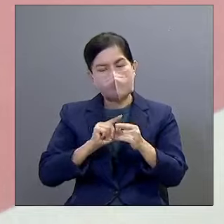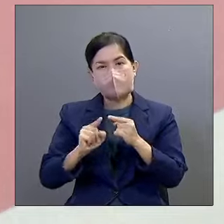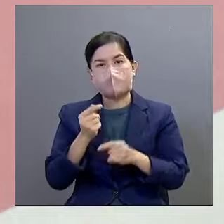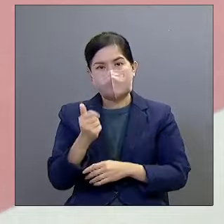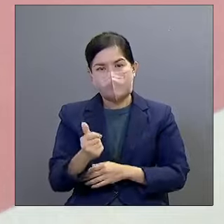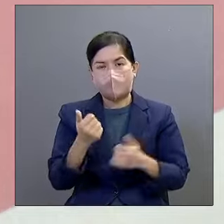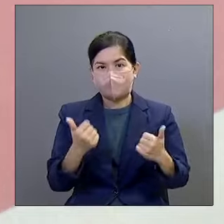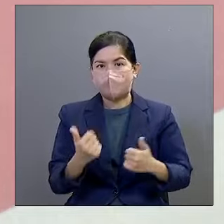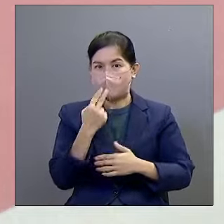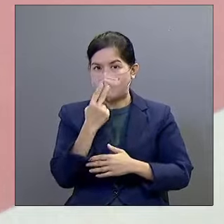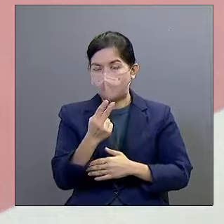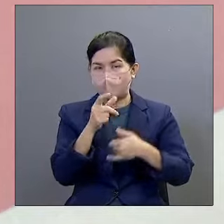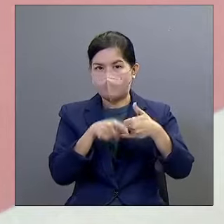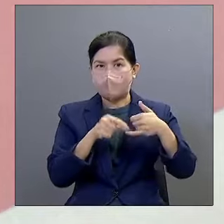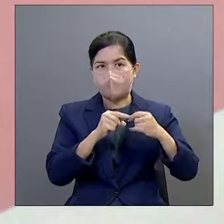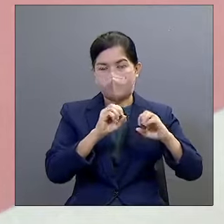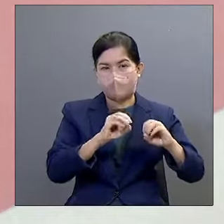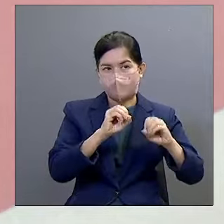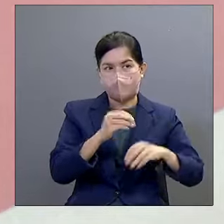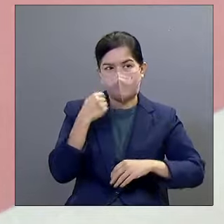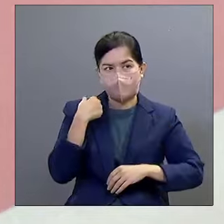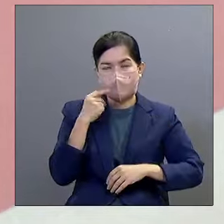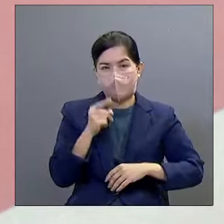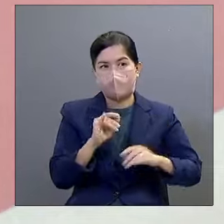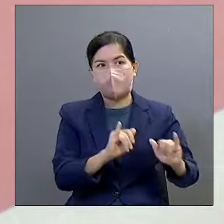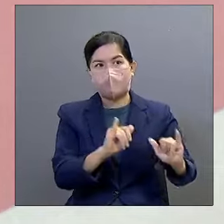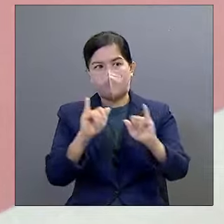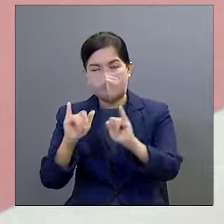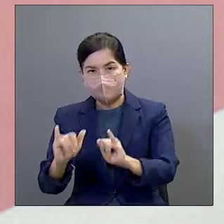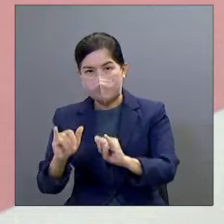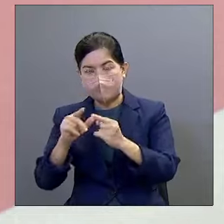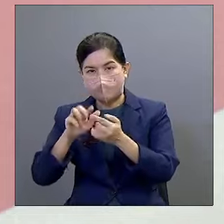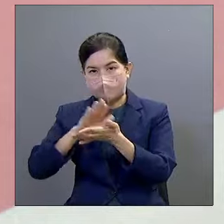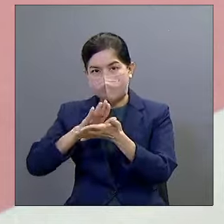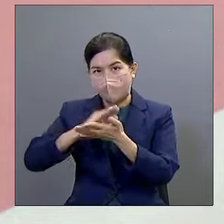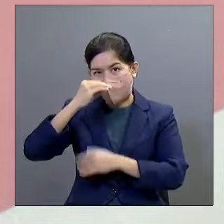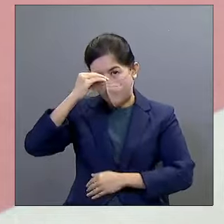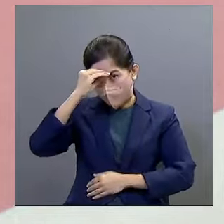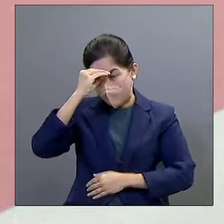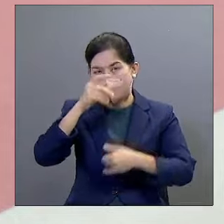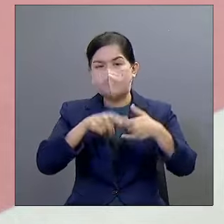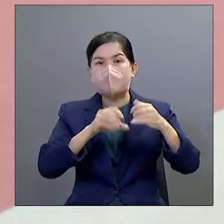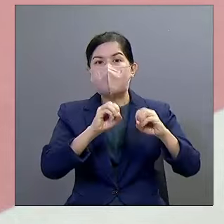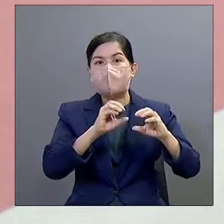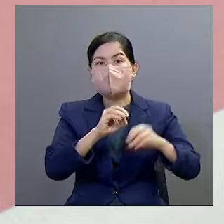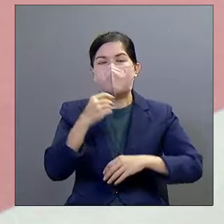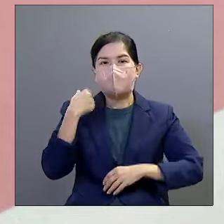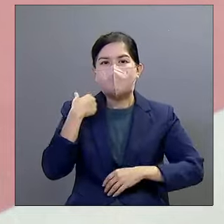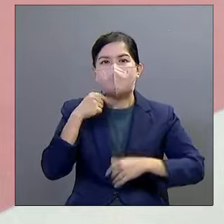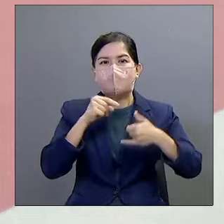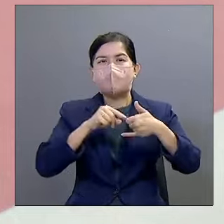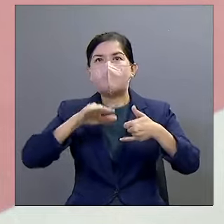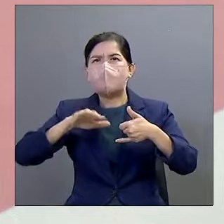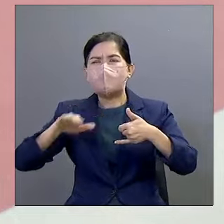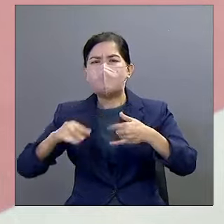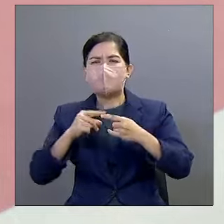ประทับใจนะครับคือมีคุณครูท่านนึงเนี่ยท่านจะต้องย้ายโรงเรียนนะครับแล้วครูท่านนี้เนี่ยเด็กๆรักมากชอบมากเพราะมีเทคนิคในการสอนที่